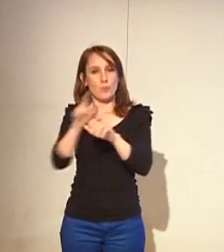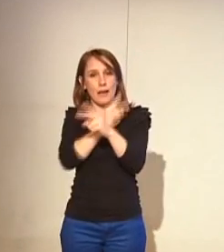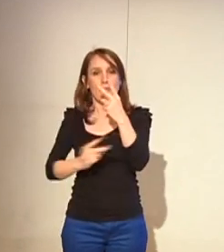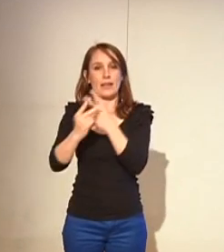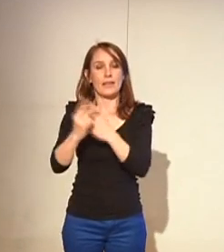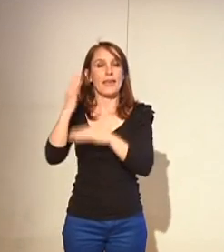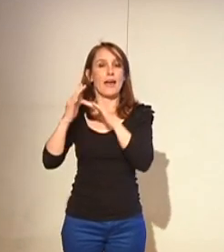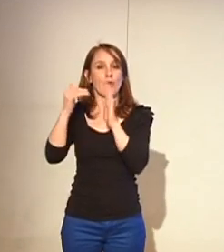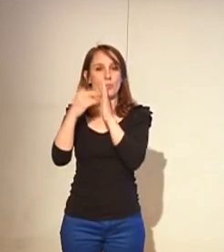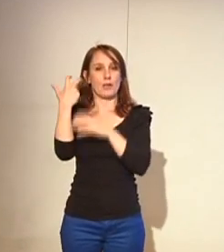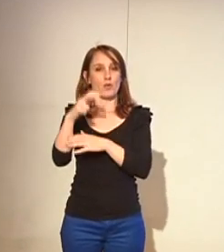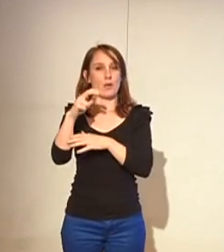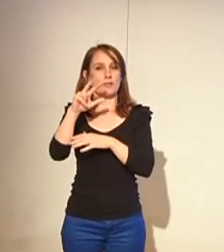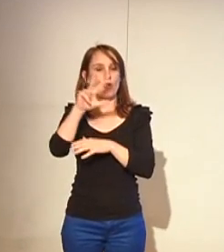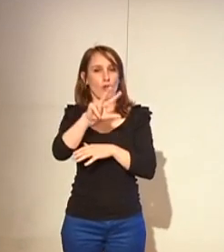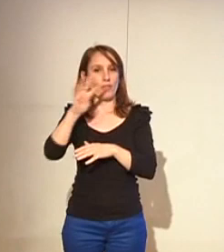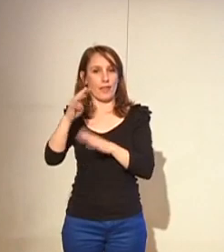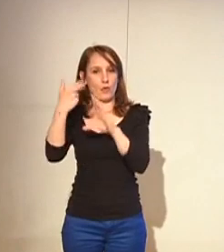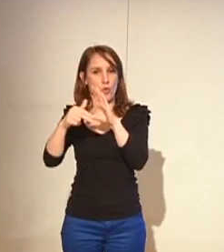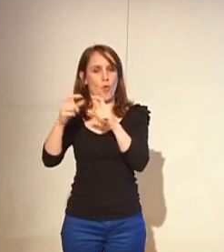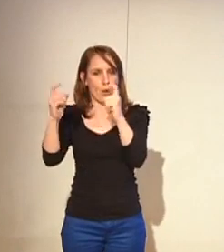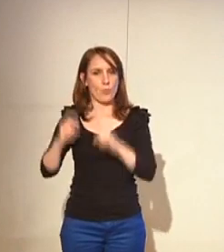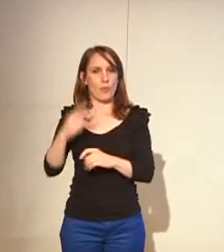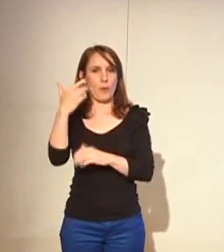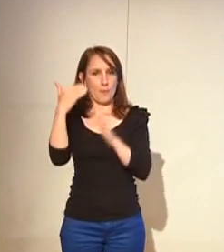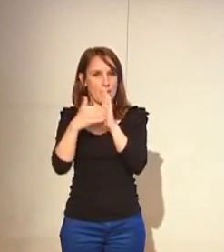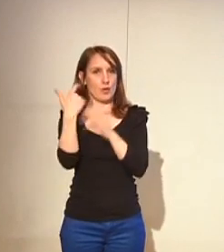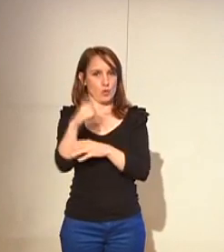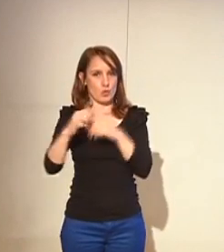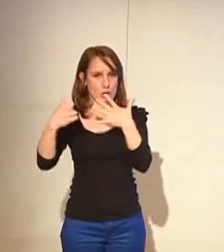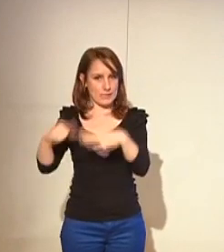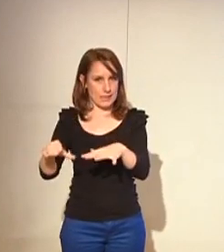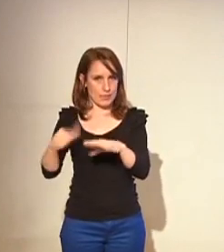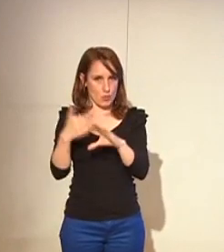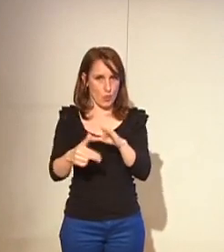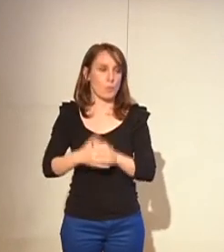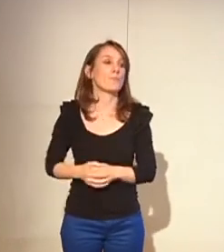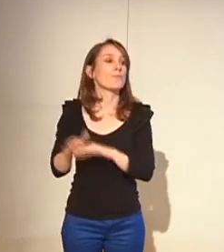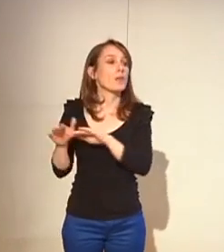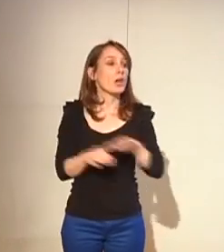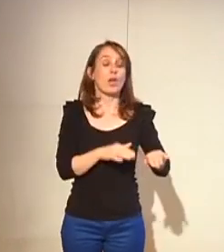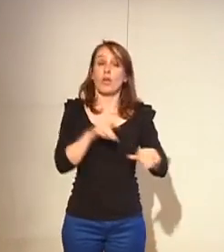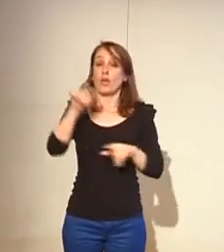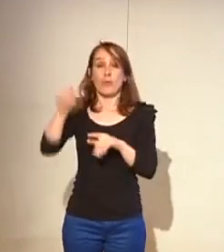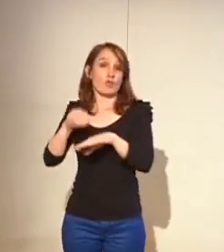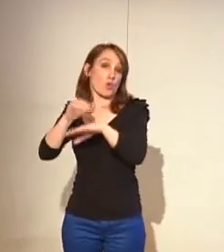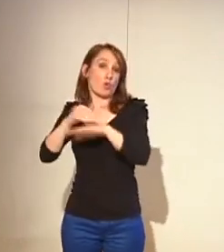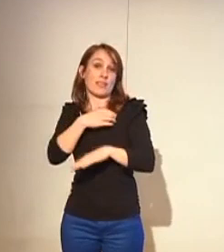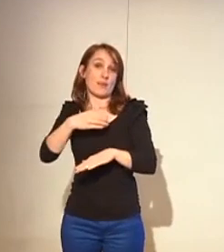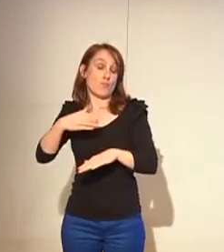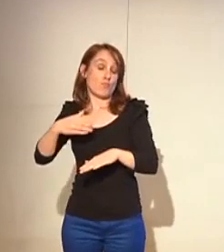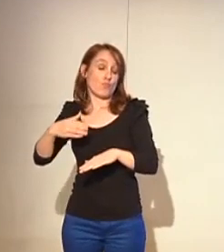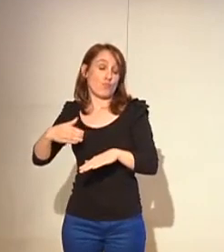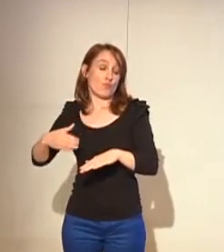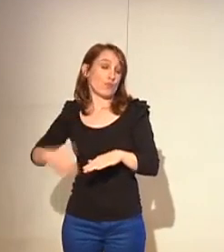1334 € en aura 1216 un conseiller municipal euh simple si j'ose dire